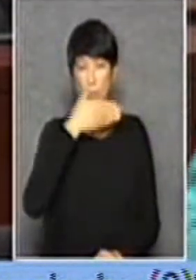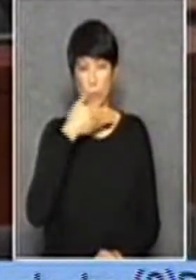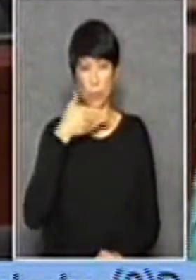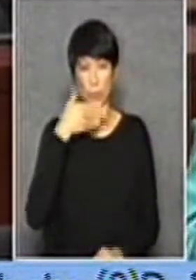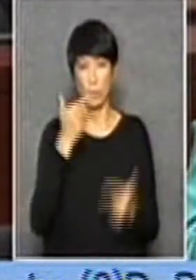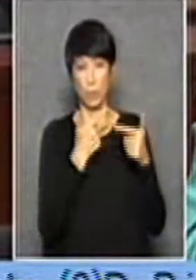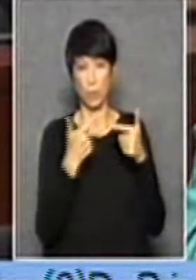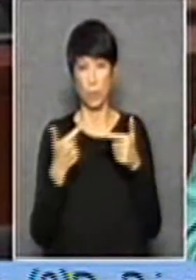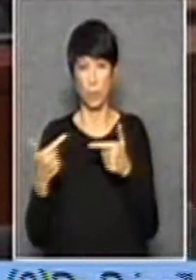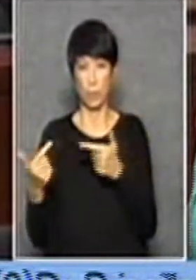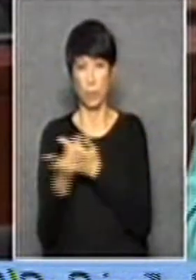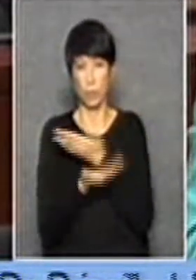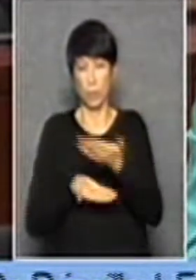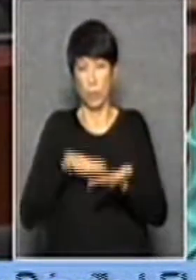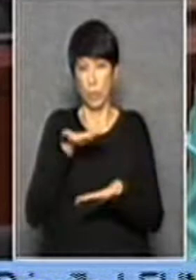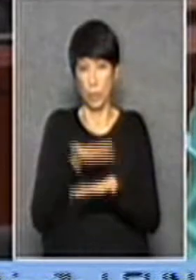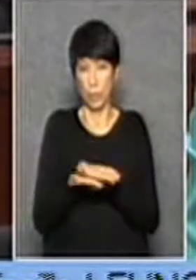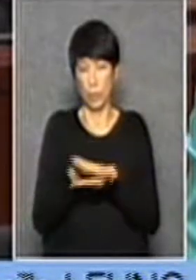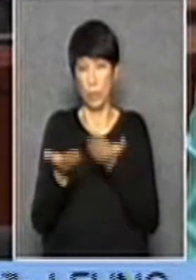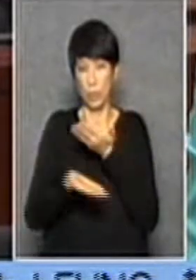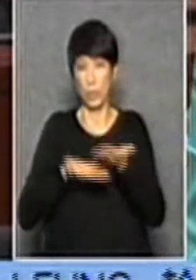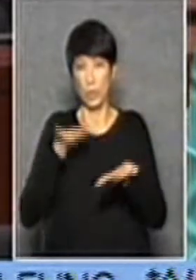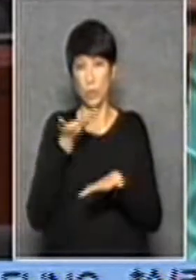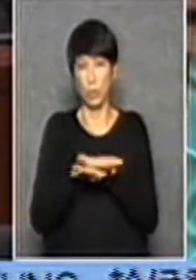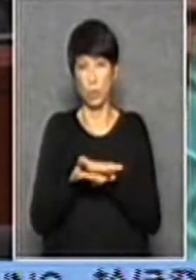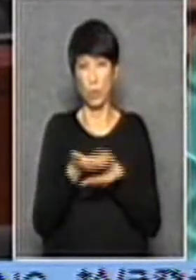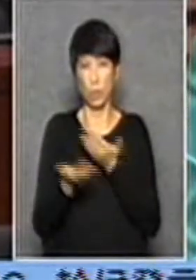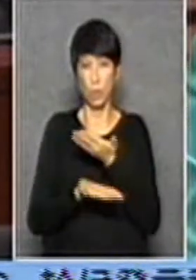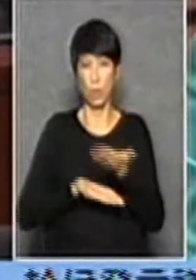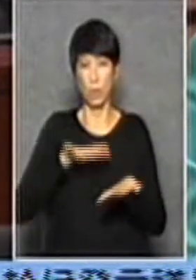繼續重蹈我們今天這一代的覆轍呢？